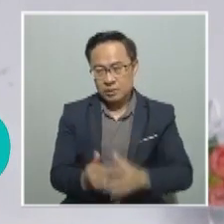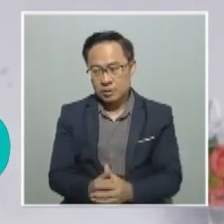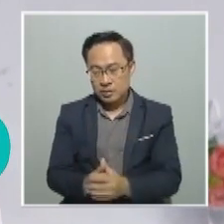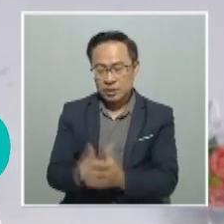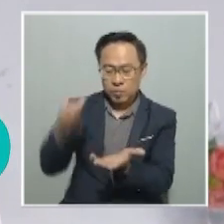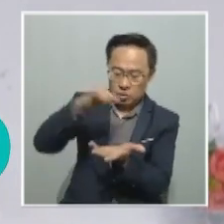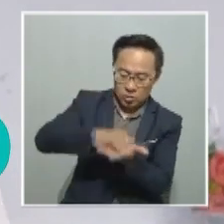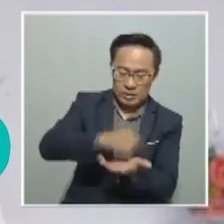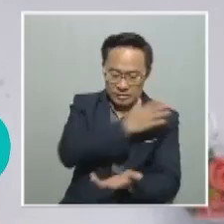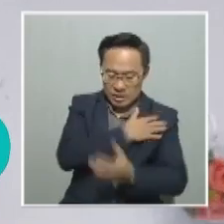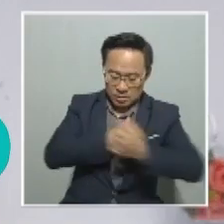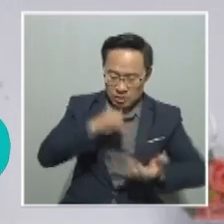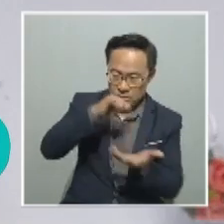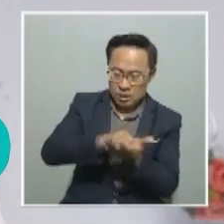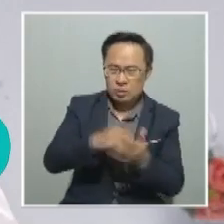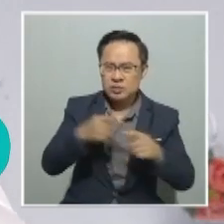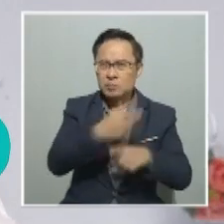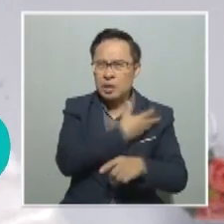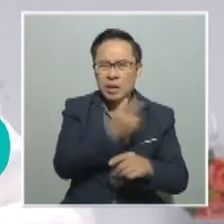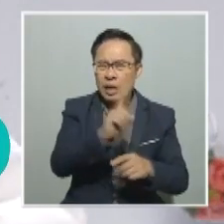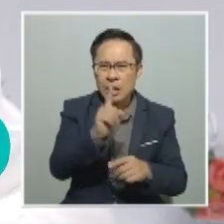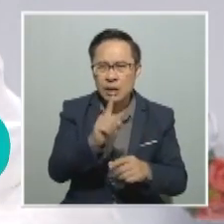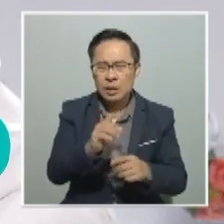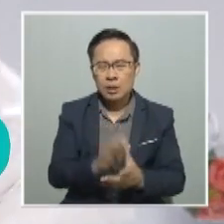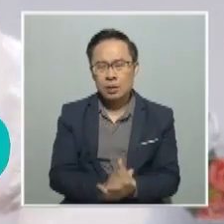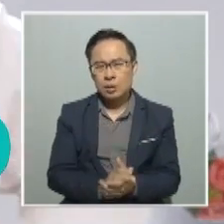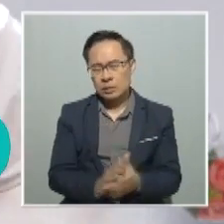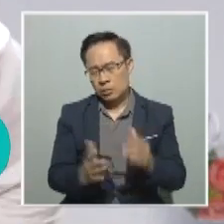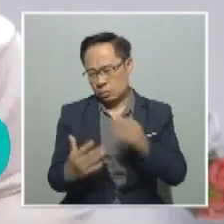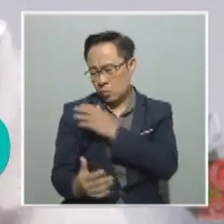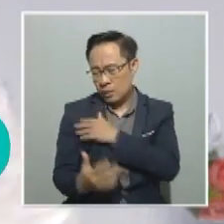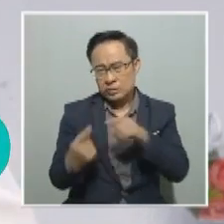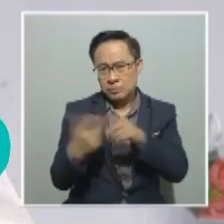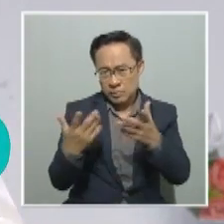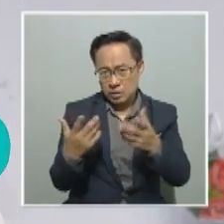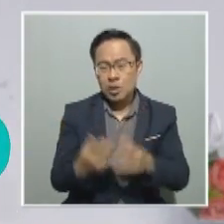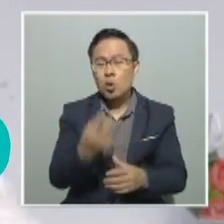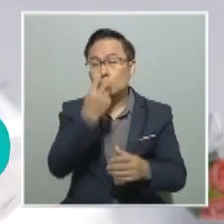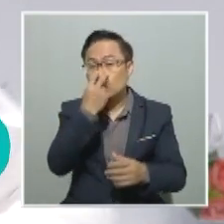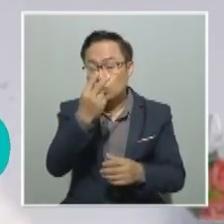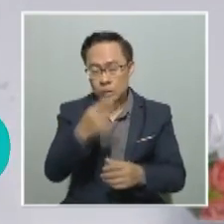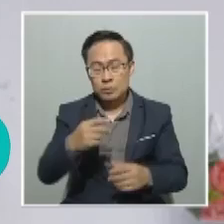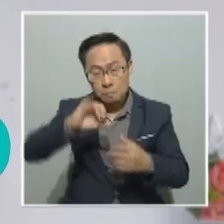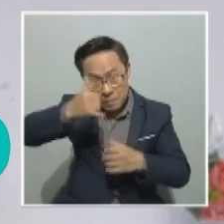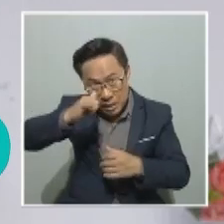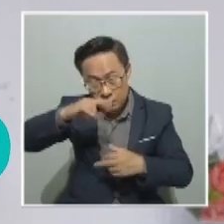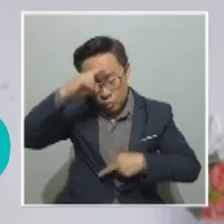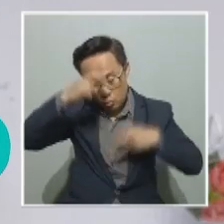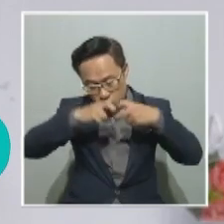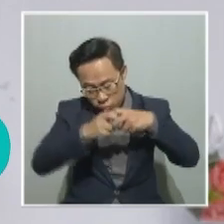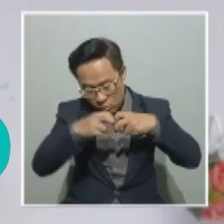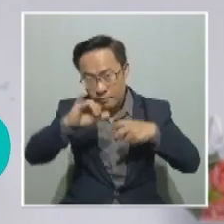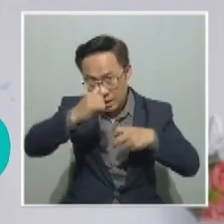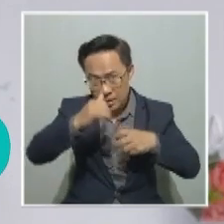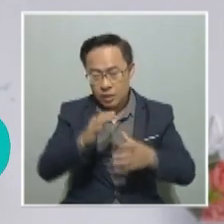ายใช่ไหมคร ับ ก็อันนี้ก็เป็นไหล่ติดได้ฮะแต่ว่าต้องดูก่อนว่ามันขยับไหล่ได้สุดไหมสมมุติถ้าเกิดเราคืออะไรก็ตามเนี่